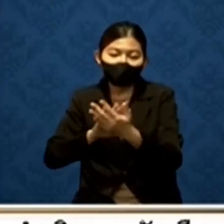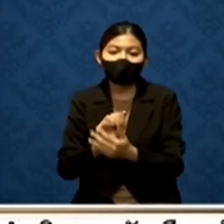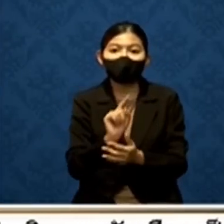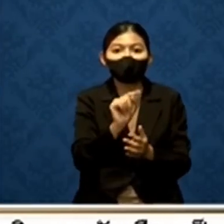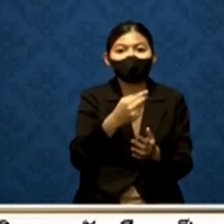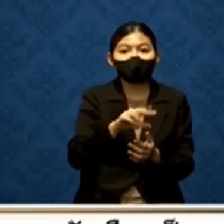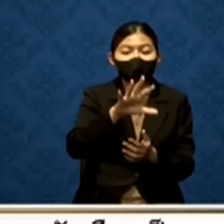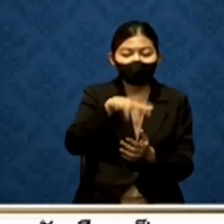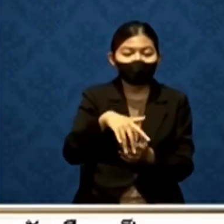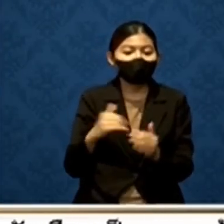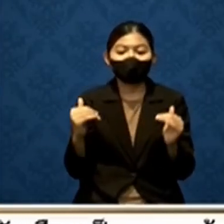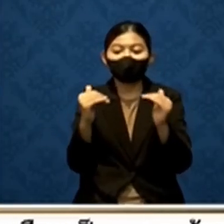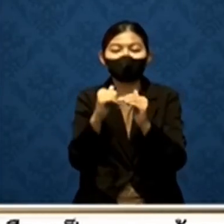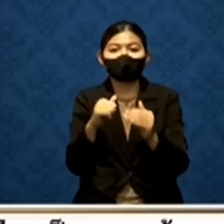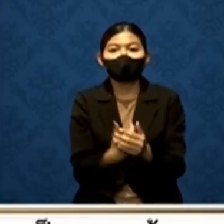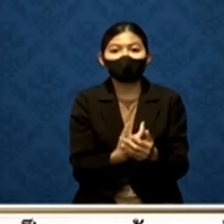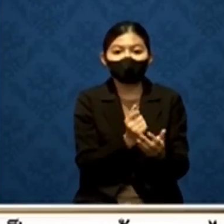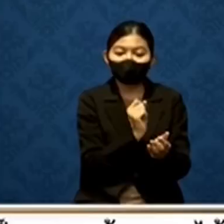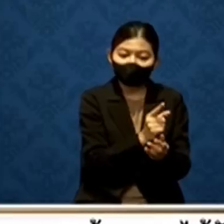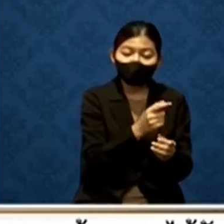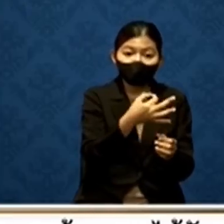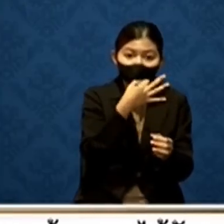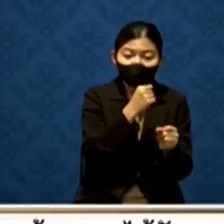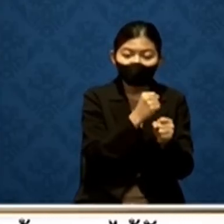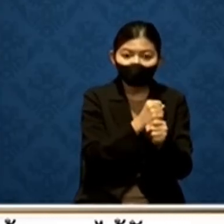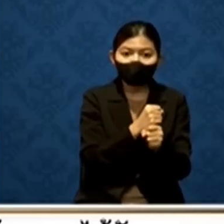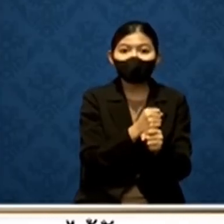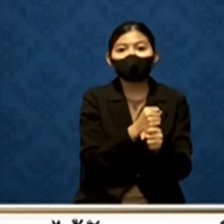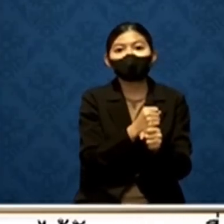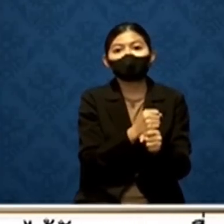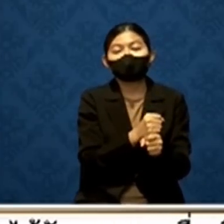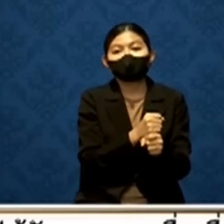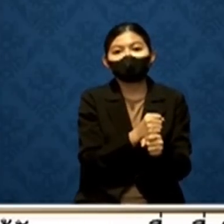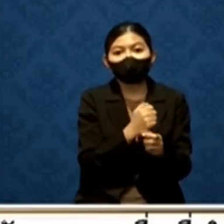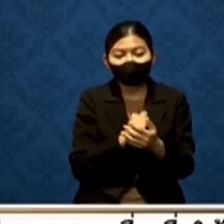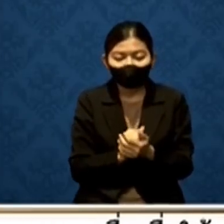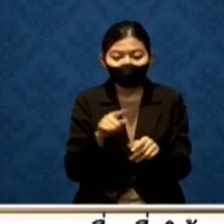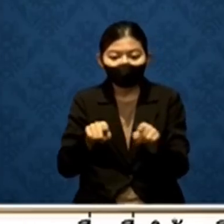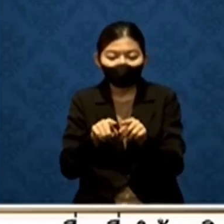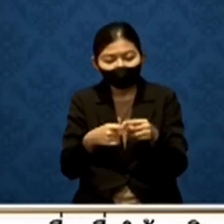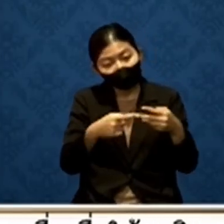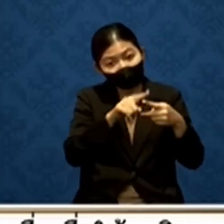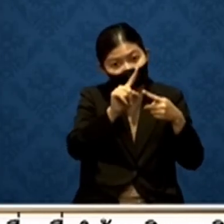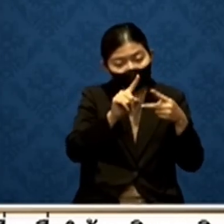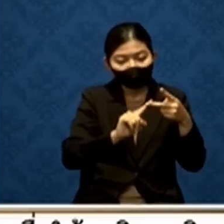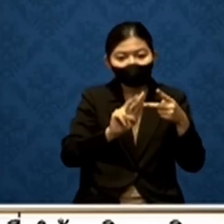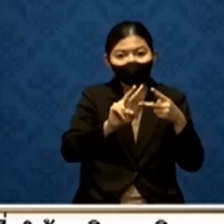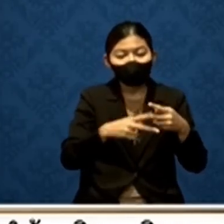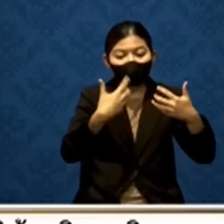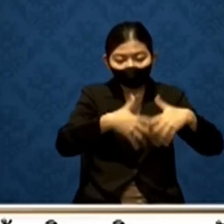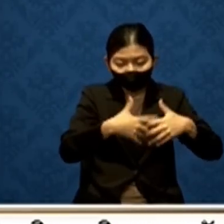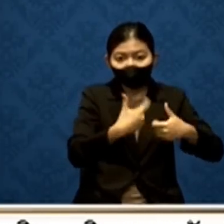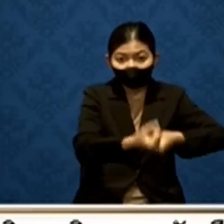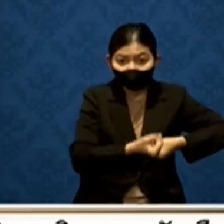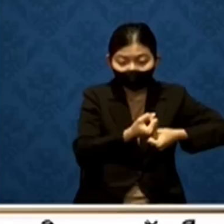้านบาทจ้างงาน 3 แนตำแหน่งครัเป็นอุตสหกรมอดับ 2 ลจากผ้าการเกศตอุตสาหกรมภาพโนตของไ